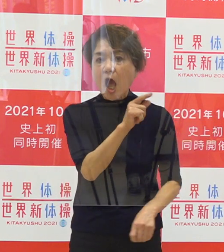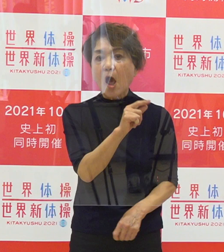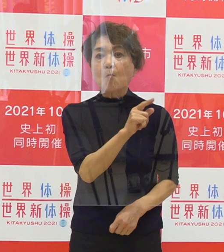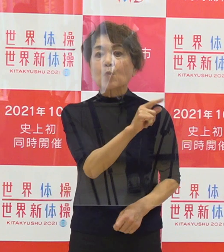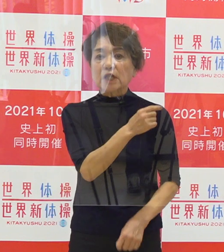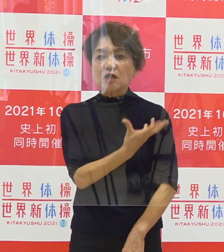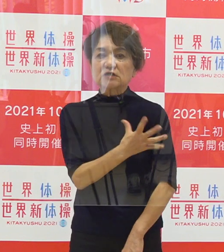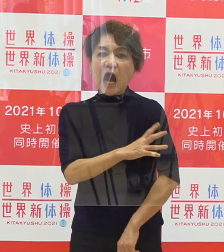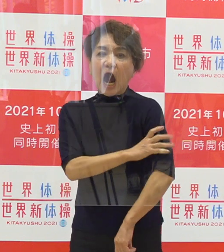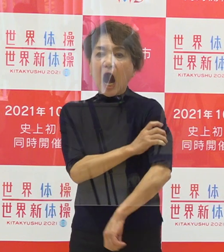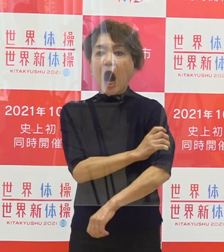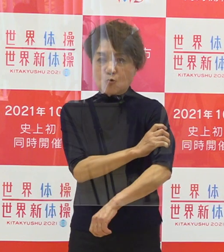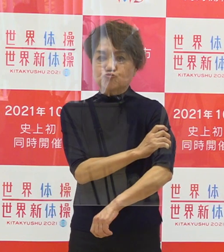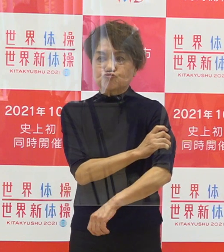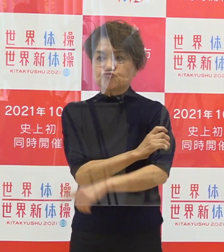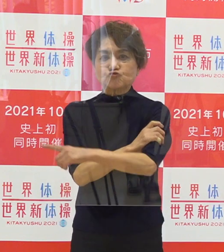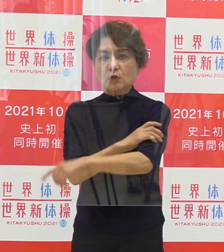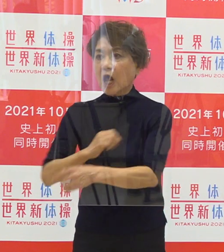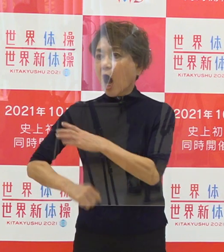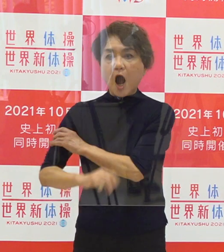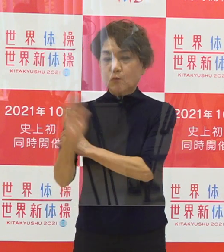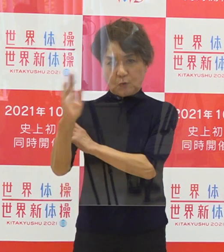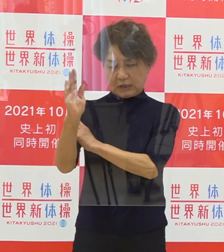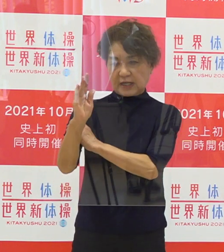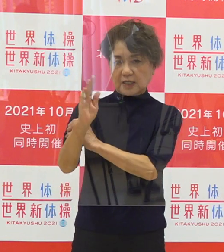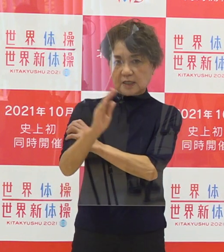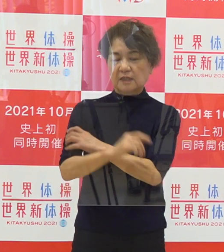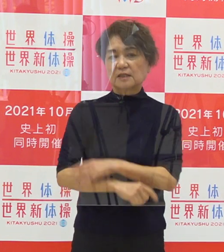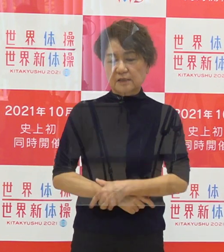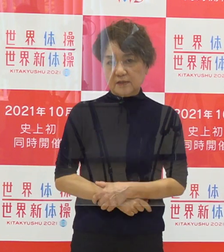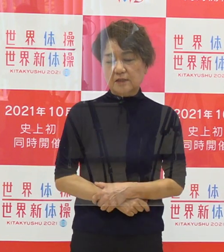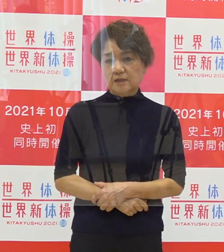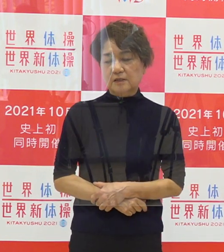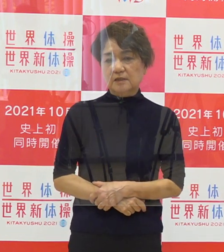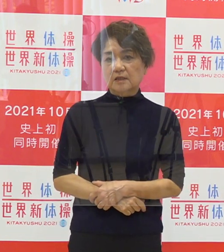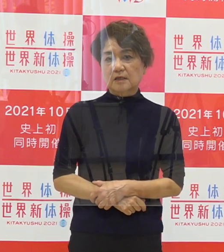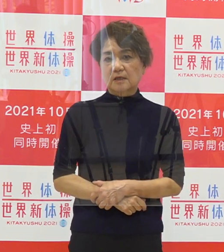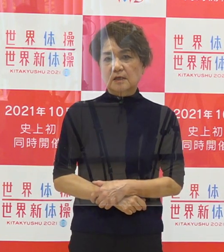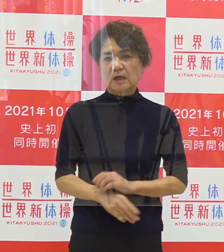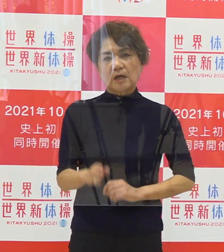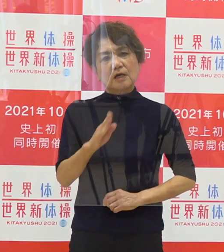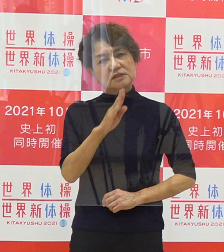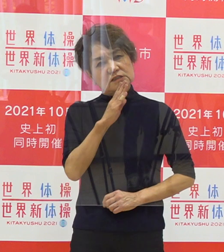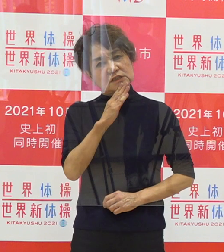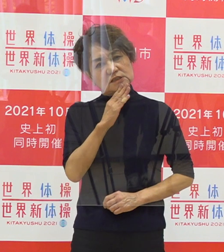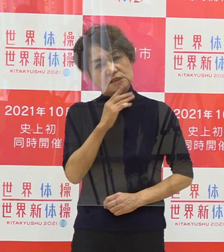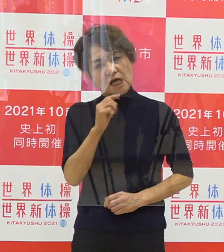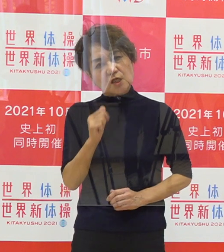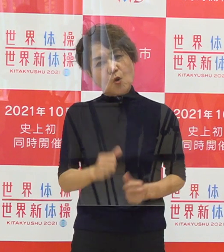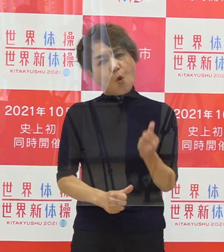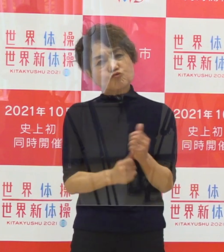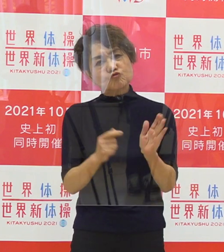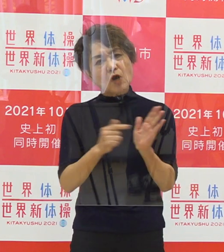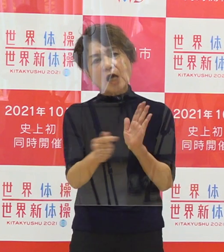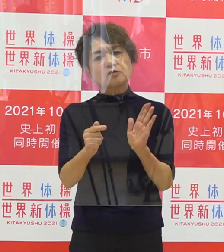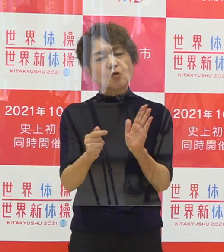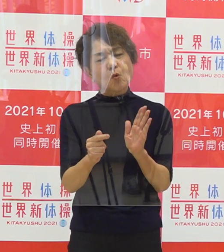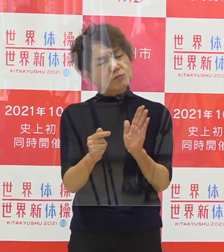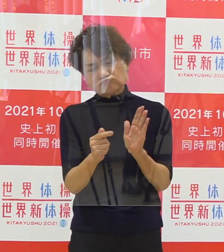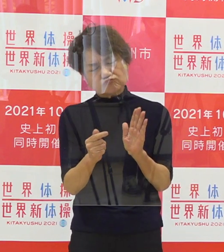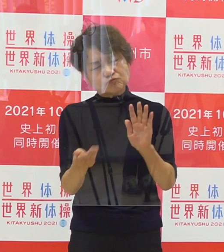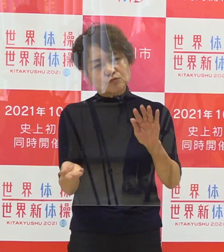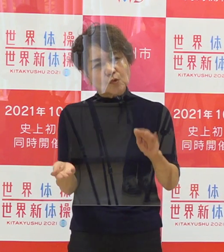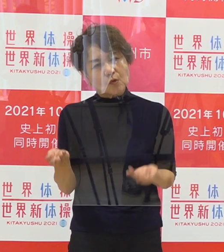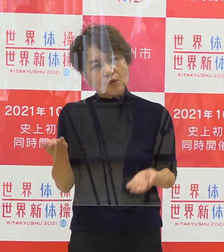、ファイザーアームということは聞きませんけど、モデルナアームというのがある。実際の副反応をいろいろ調べていくとそんなに差はないのかも